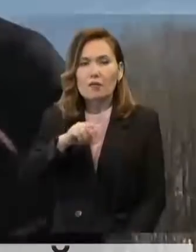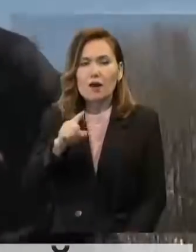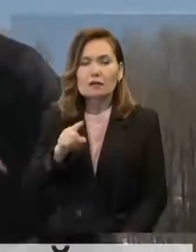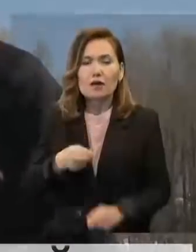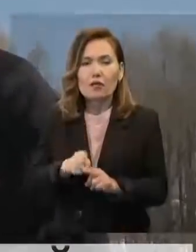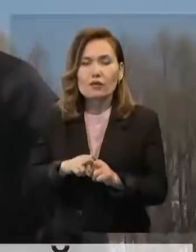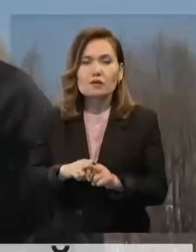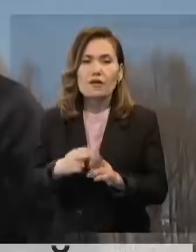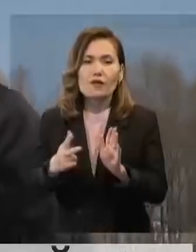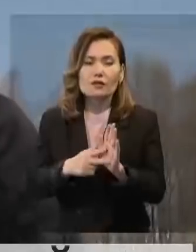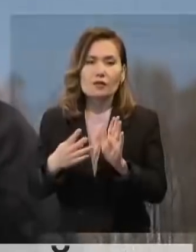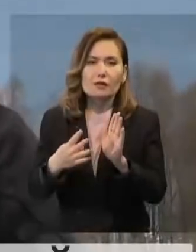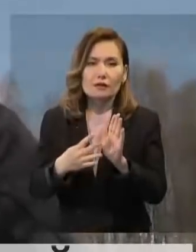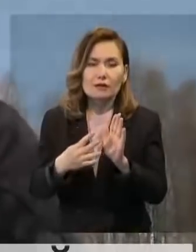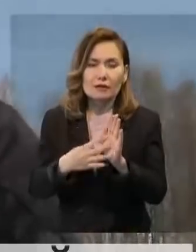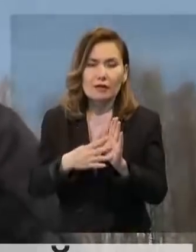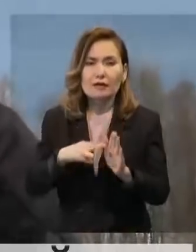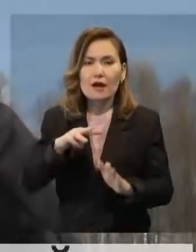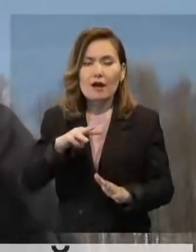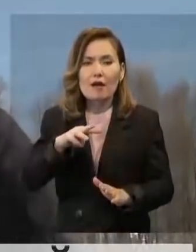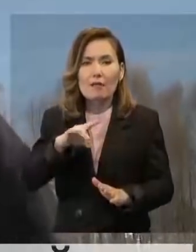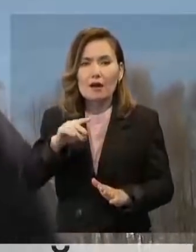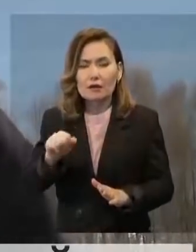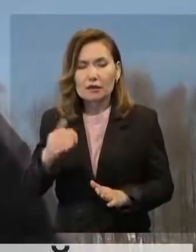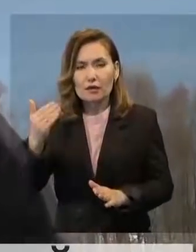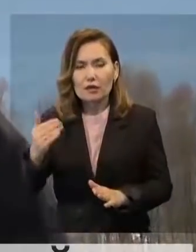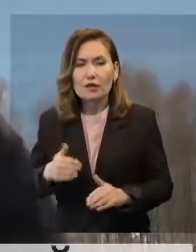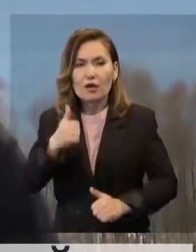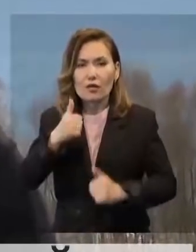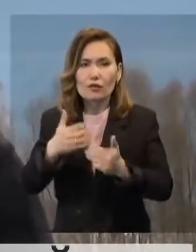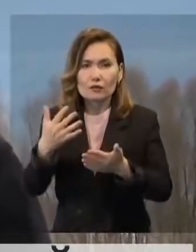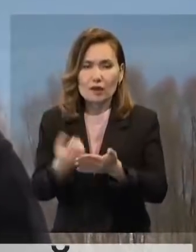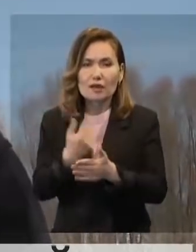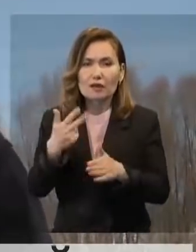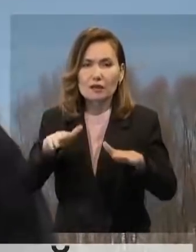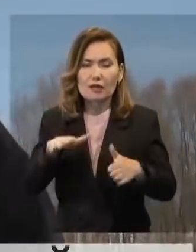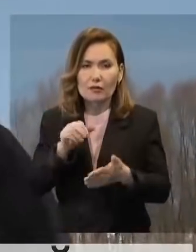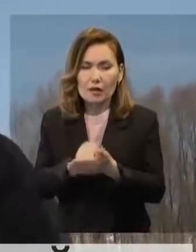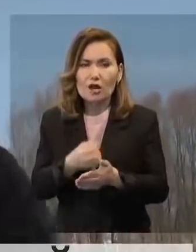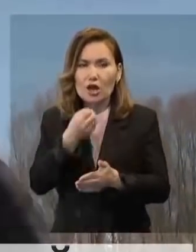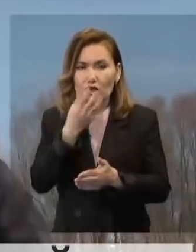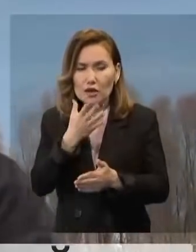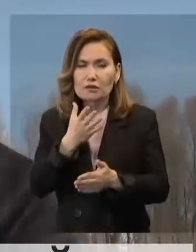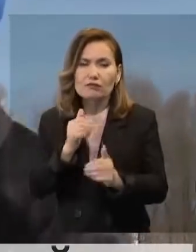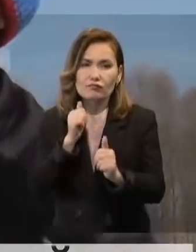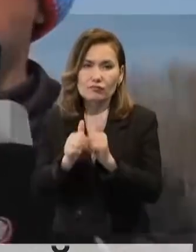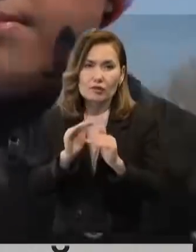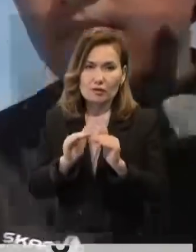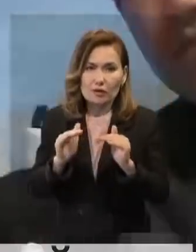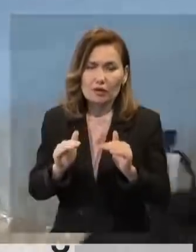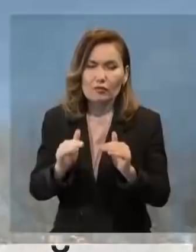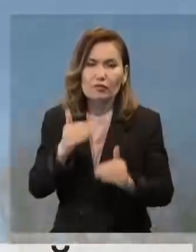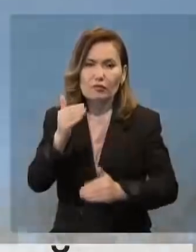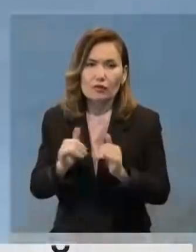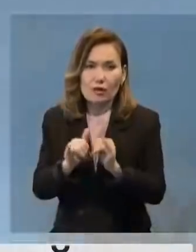9 марта первенстве по биатлону. Он занял у нас третье место. Это перспективные ребята, которые в дальнейшем, я надеюсь,